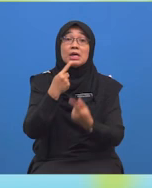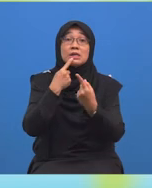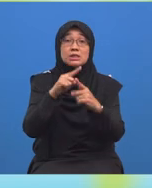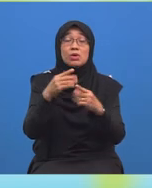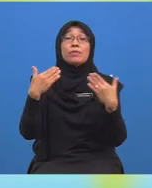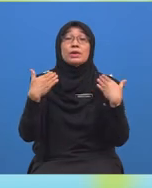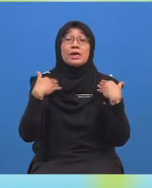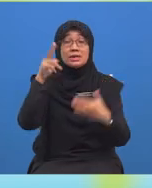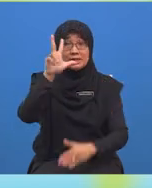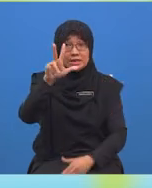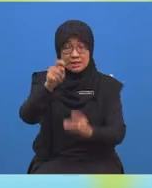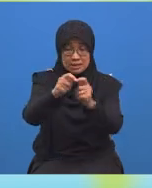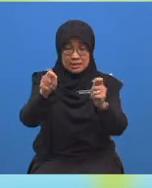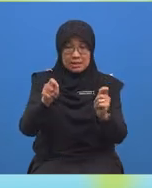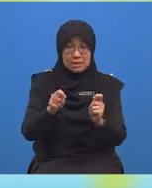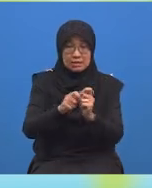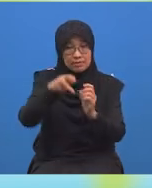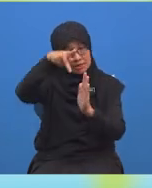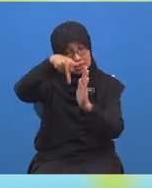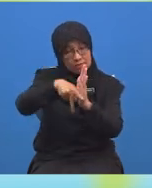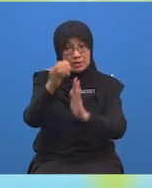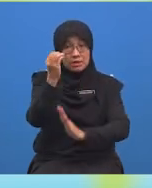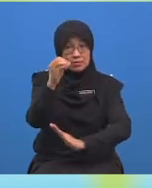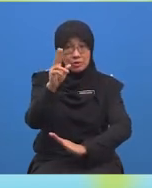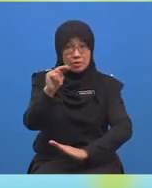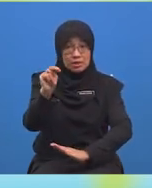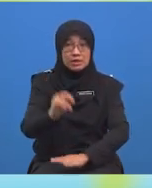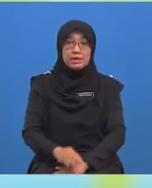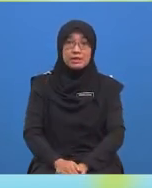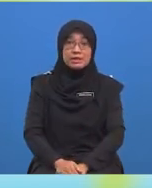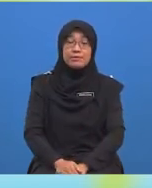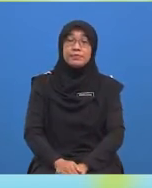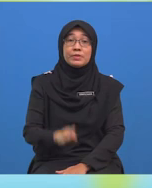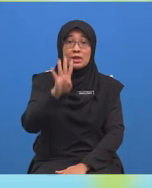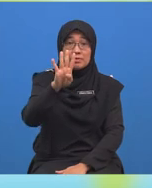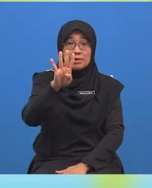Maka jawapan akhir ada 3 tempat perpuluhan, iaitu